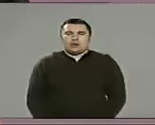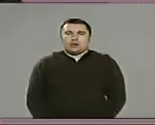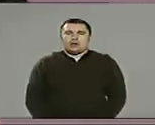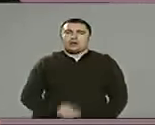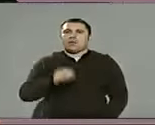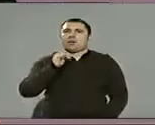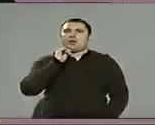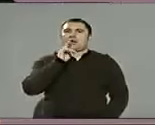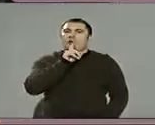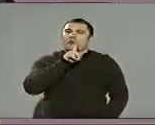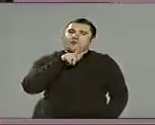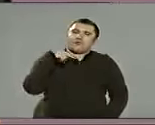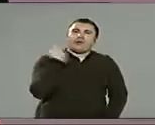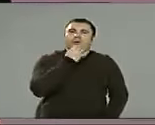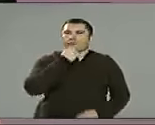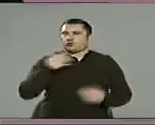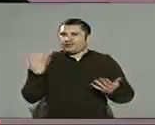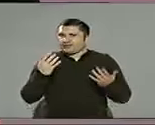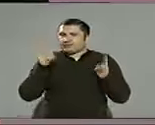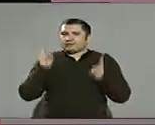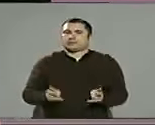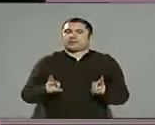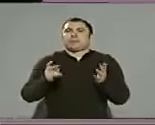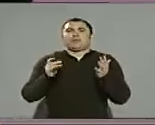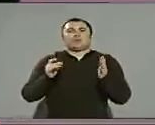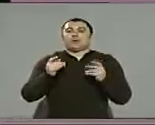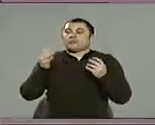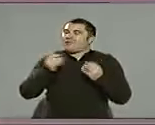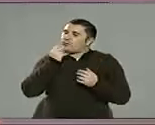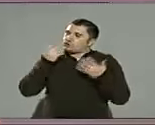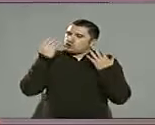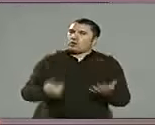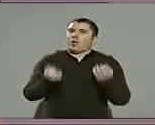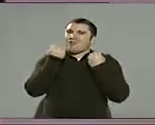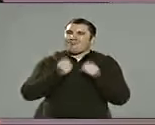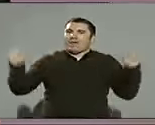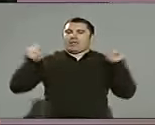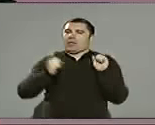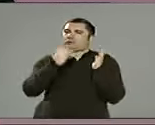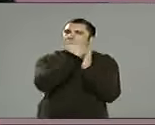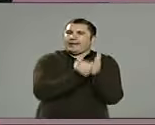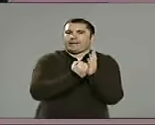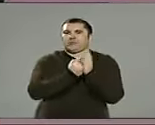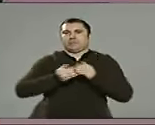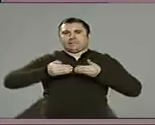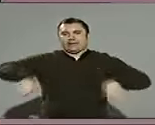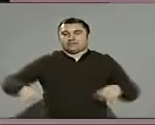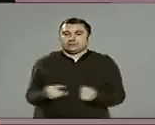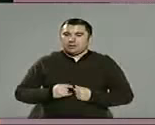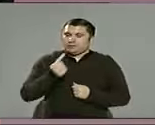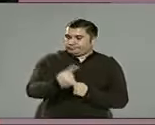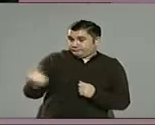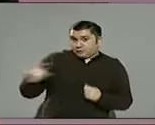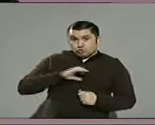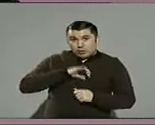Wir wollen sie mit ihren Freiheiten, aber eben auch mit ihren Regeln und Grenzen, mit ihren Chancen für jeden Einzelnen, aber vor allem